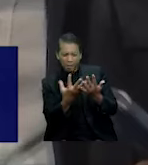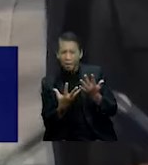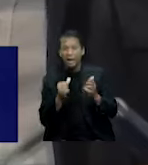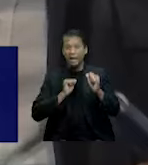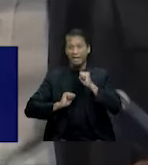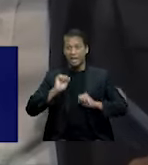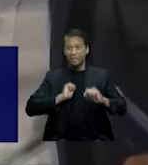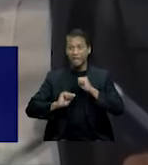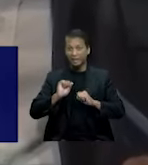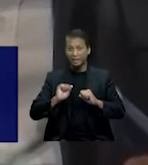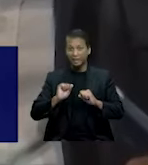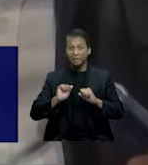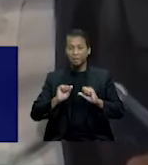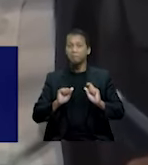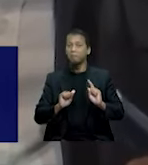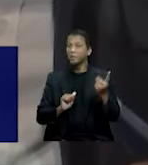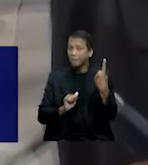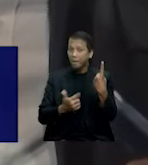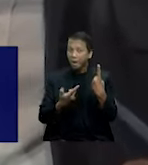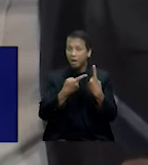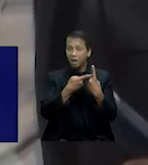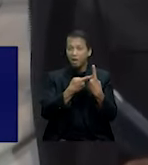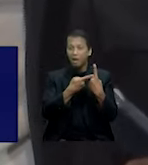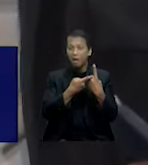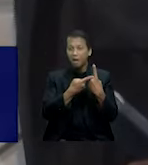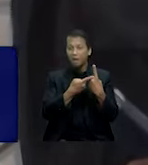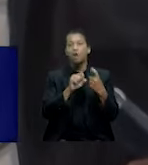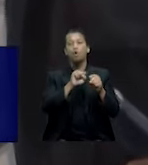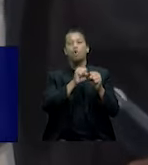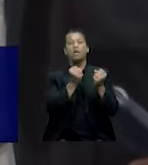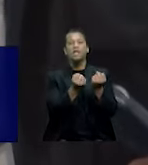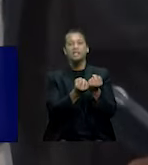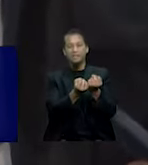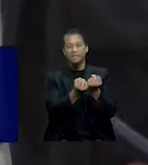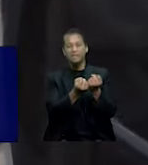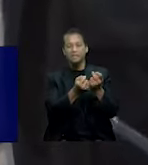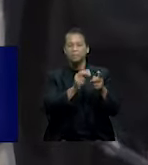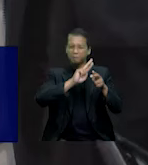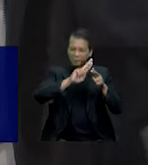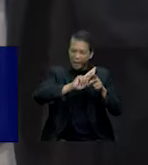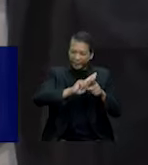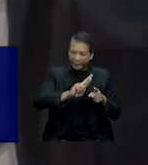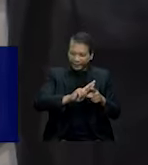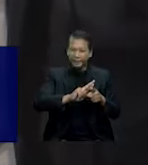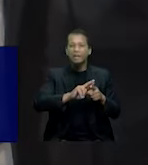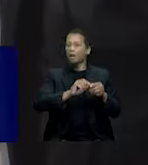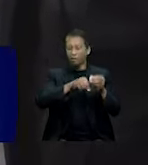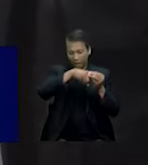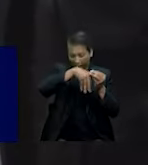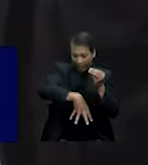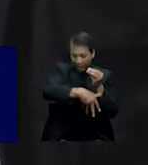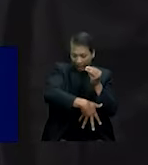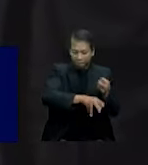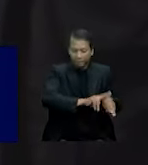Pertama adalah tentunya membenahi organisasi, menguatkan organisasi sampai ke akar-akarnya. Dan yang kedua,